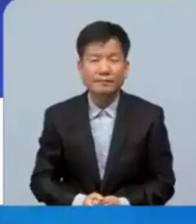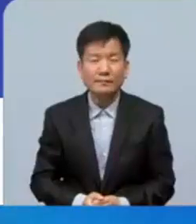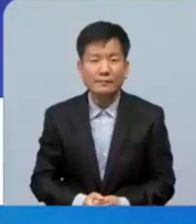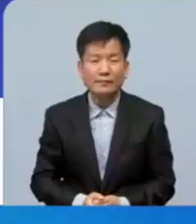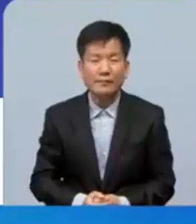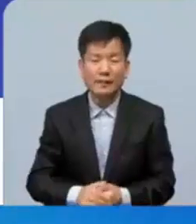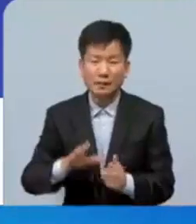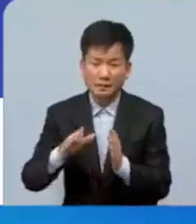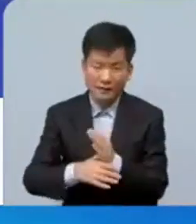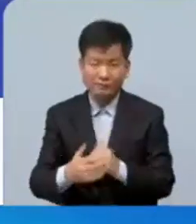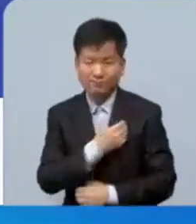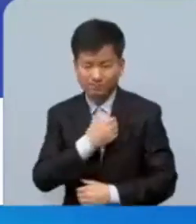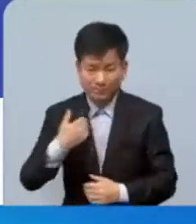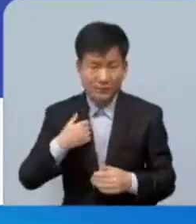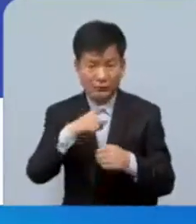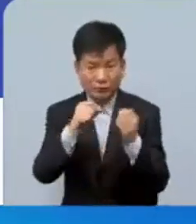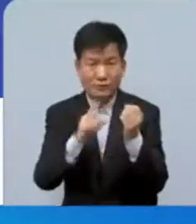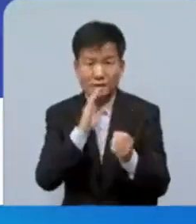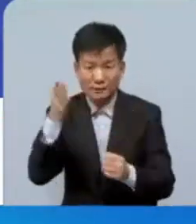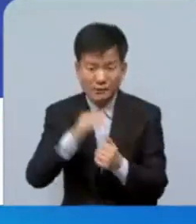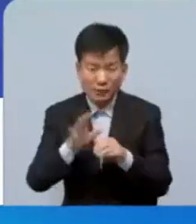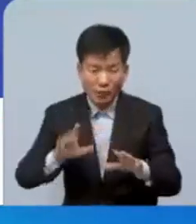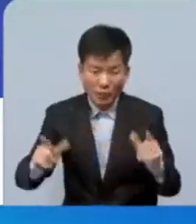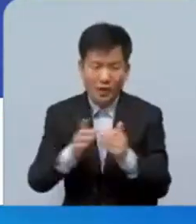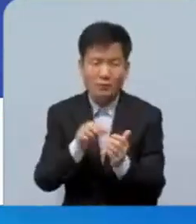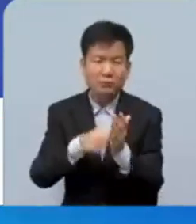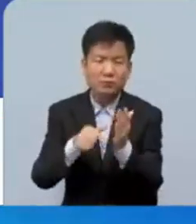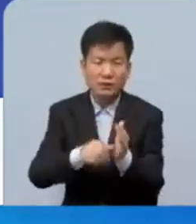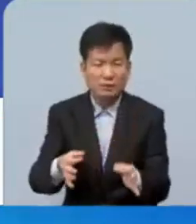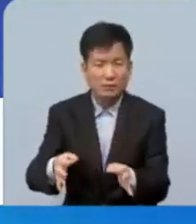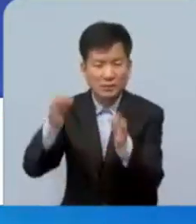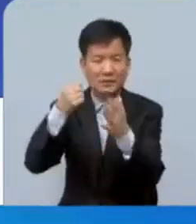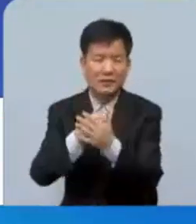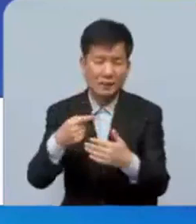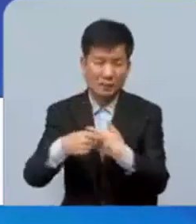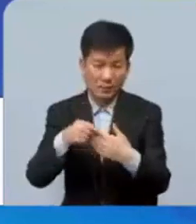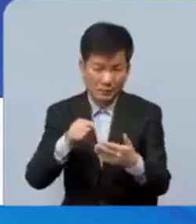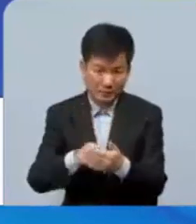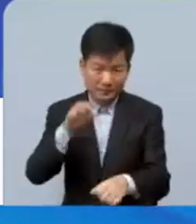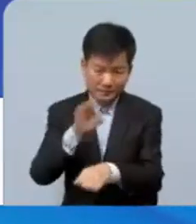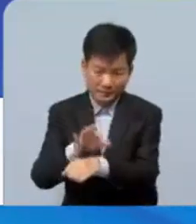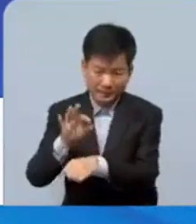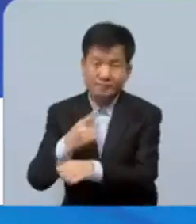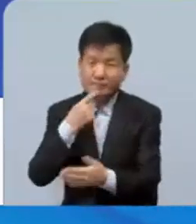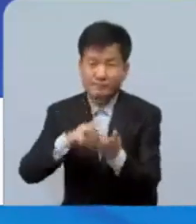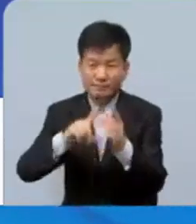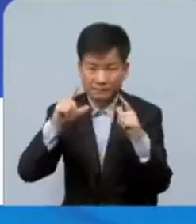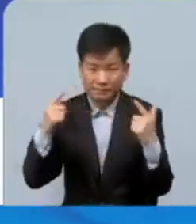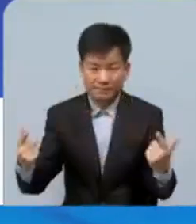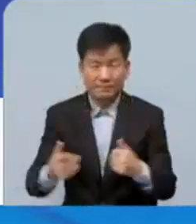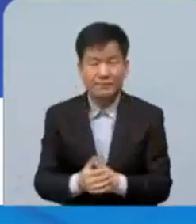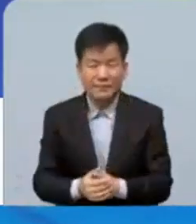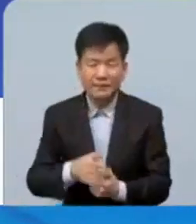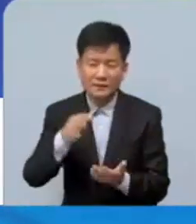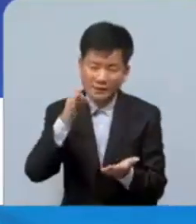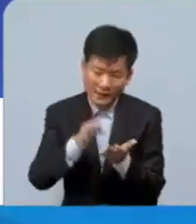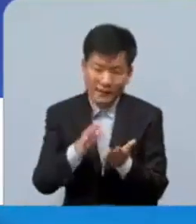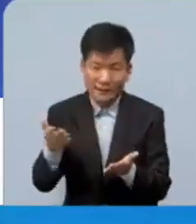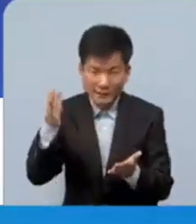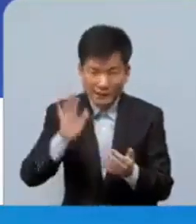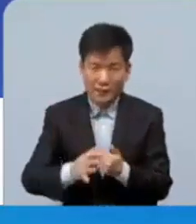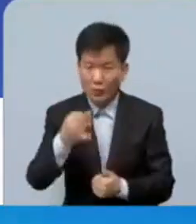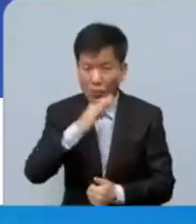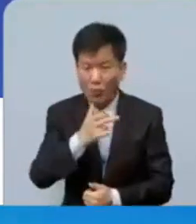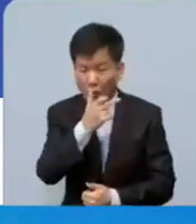어느 때보다 풍성해야 할 추석이지만 오랜 고물과 탓에 마음 놓고 선물 고르기도 쉽지가 않은데요 값은 저렴하지만